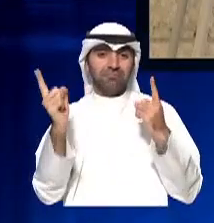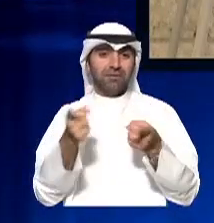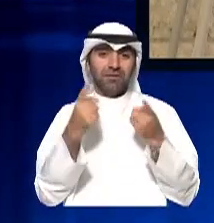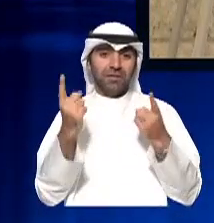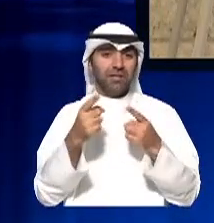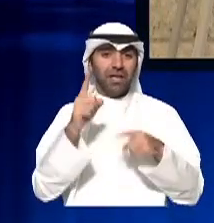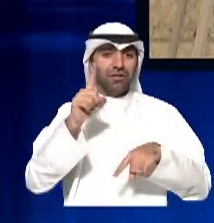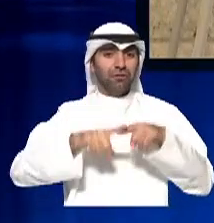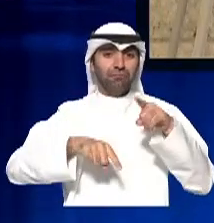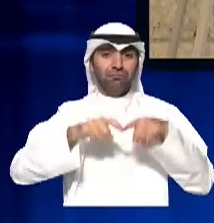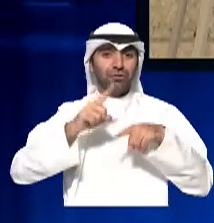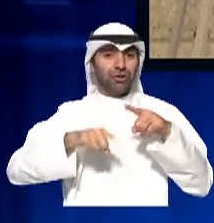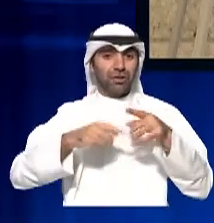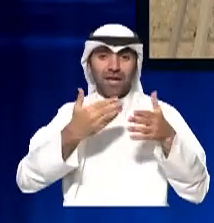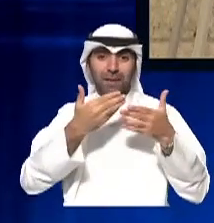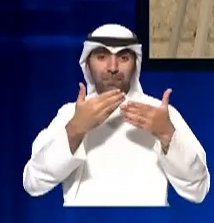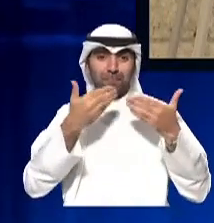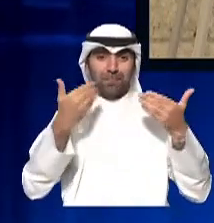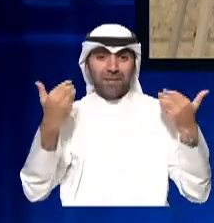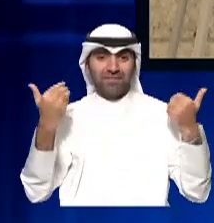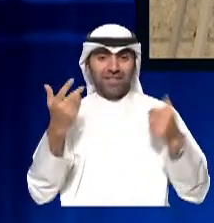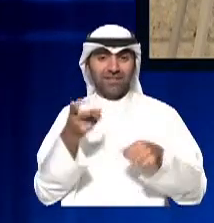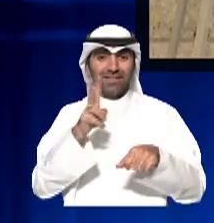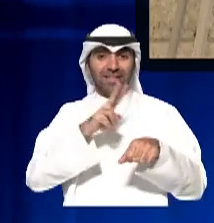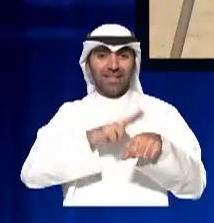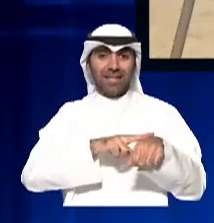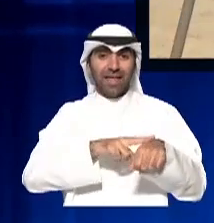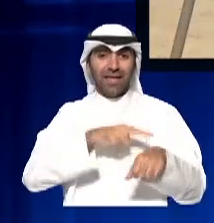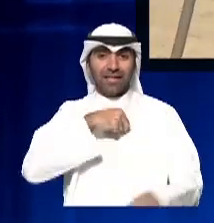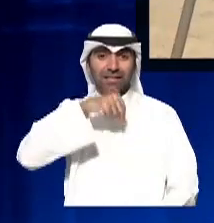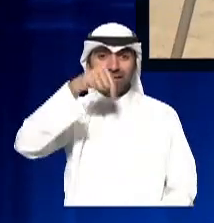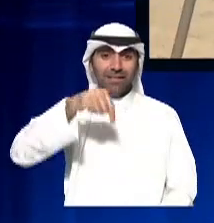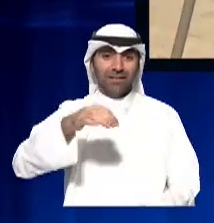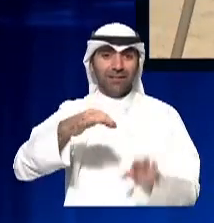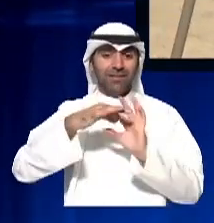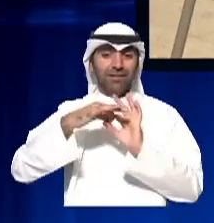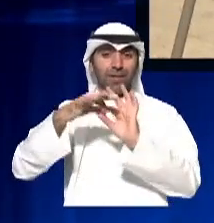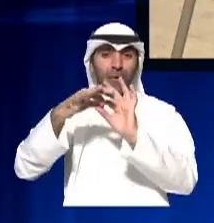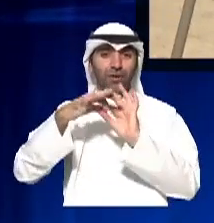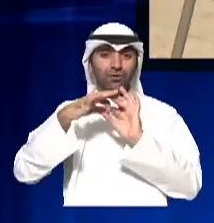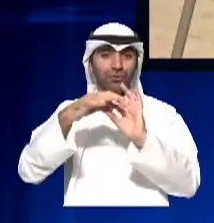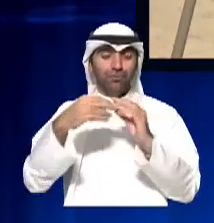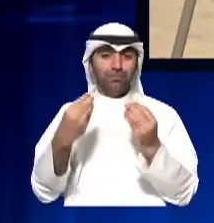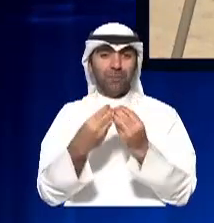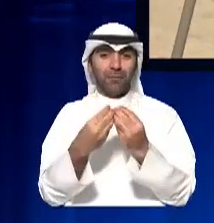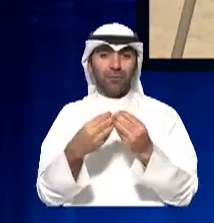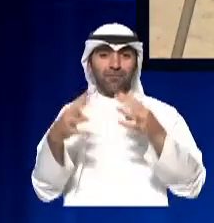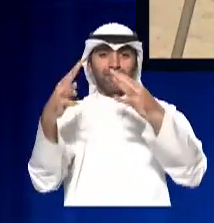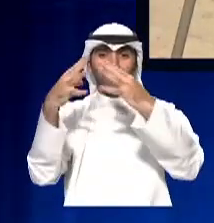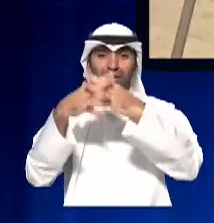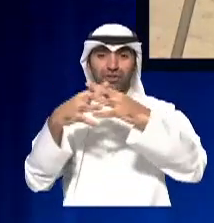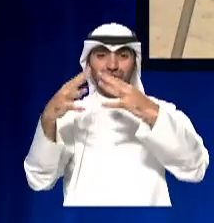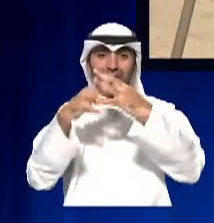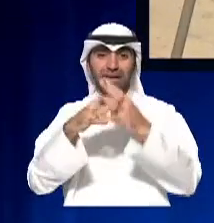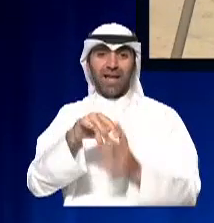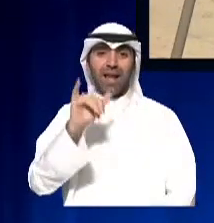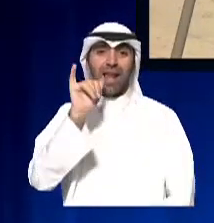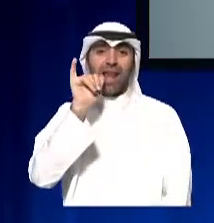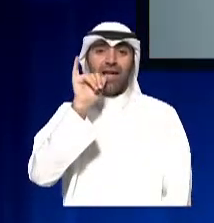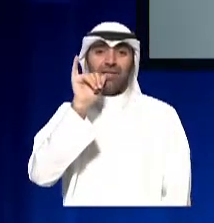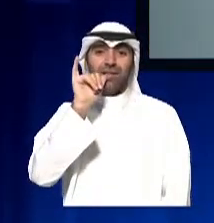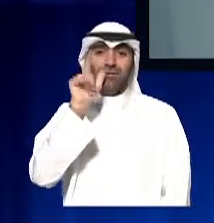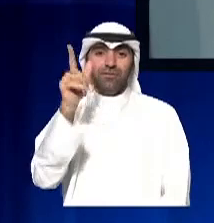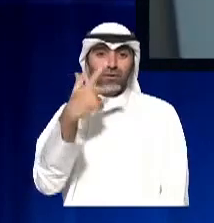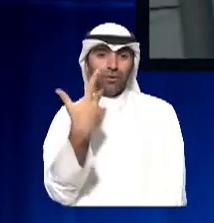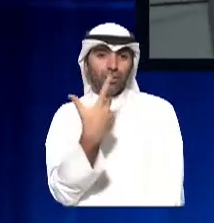بالنسبة للفعالية أيضا هناك دراسات أثبتت فعالية اللقاح بالنسبة للقاح فايزر بايونتك للجرعة